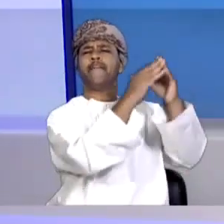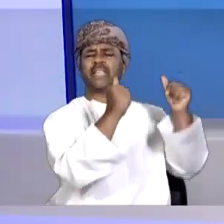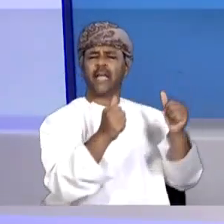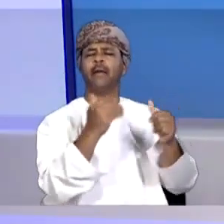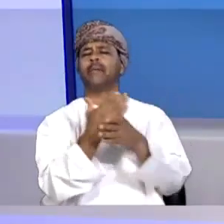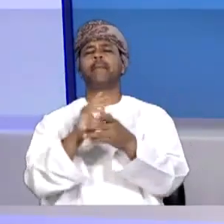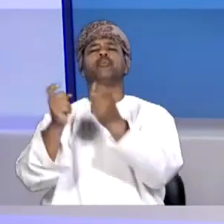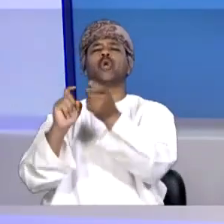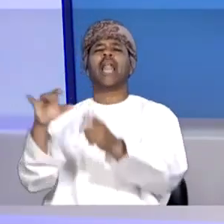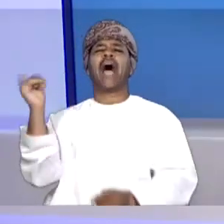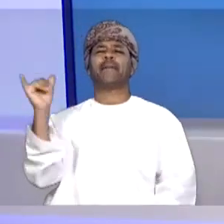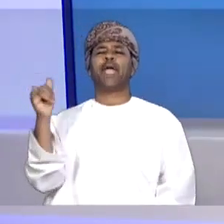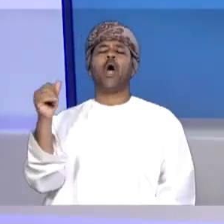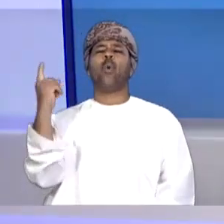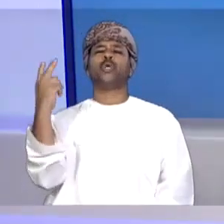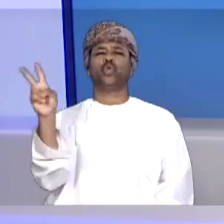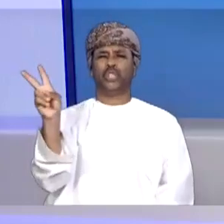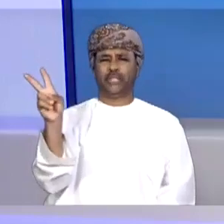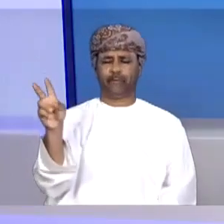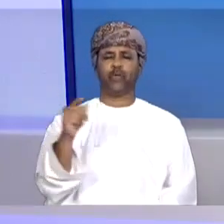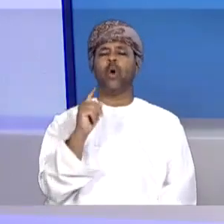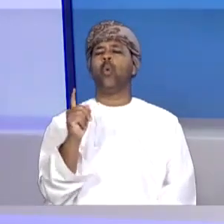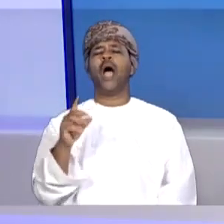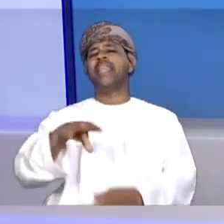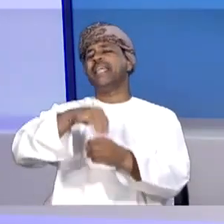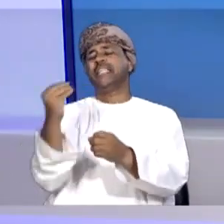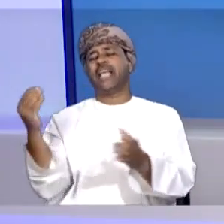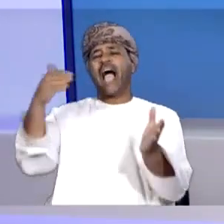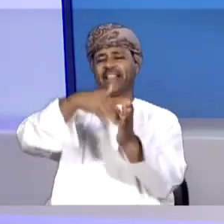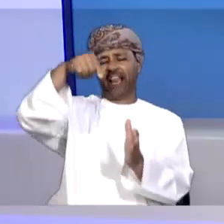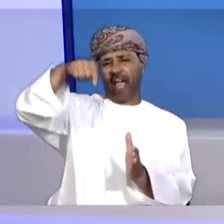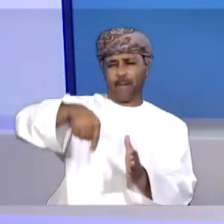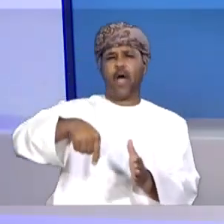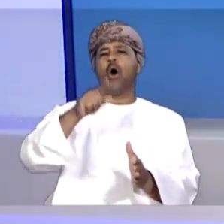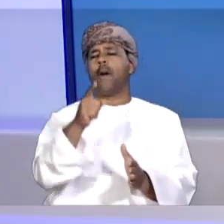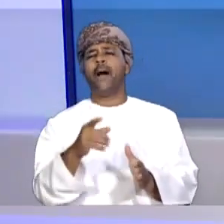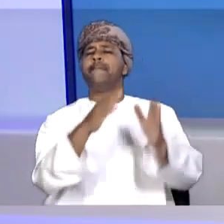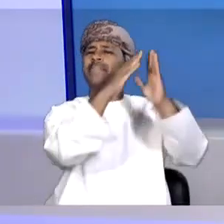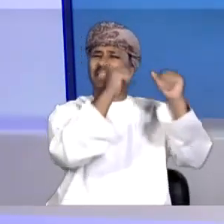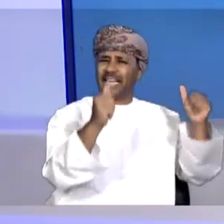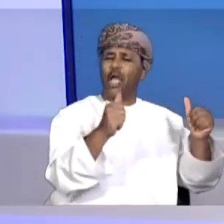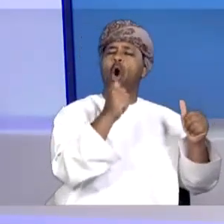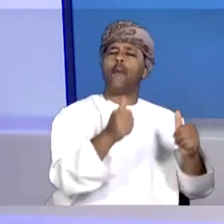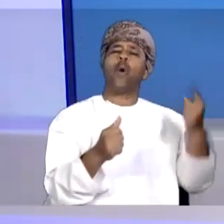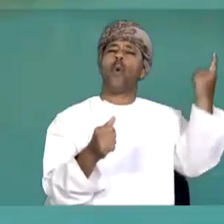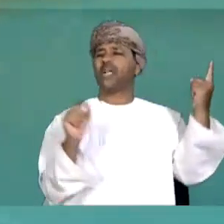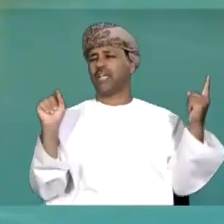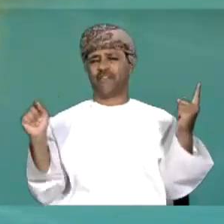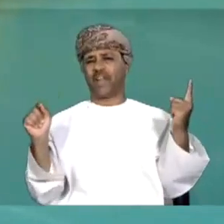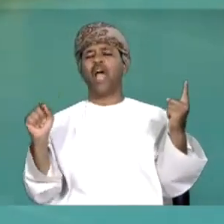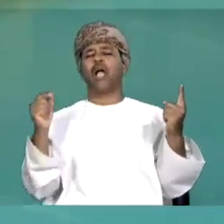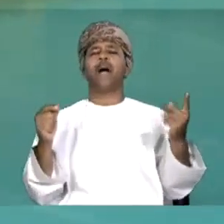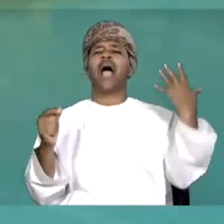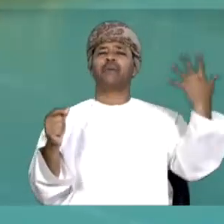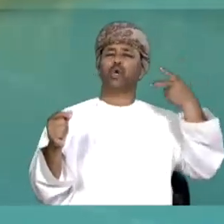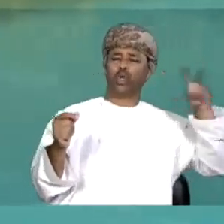البطولة العربية 21، وتشير النتيجة حتى اللحظة إلى تقدم المنتخب المصري بشوط دون رد وبواقع